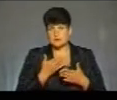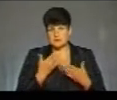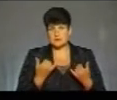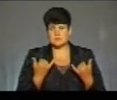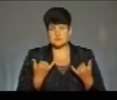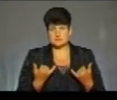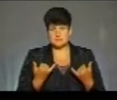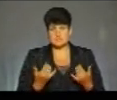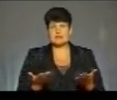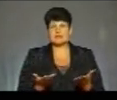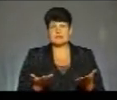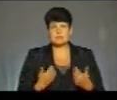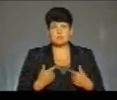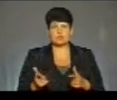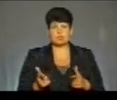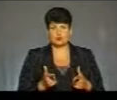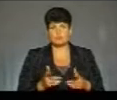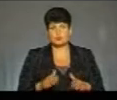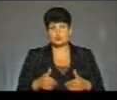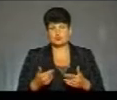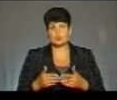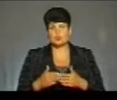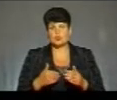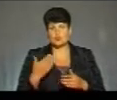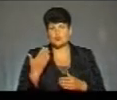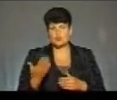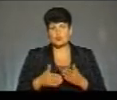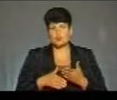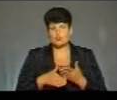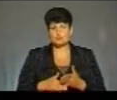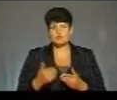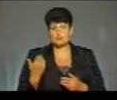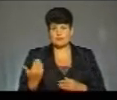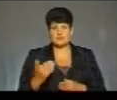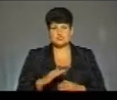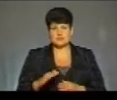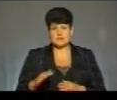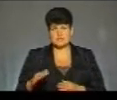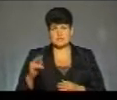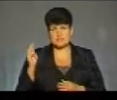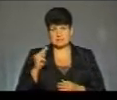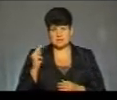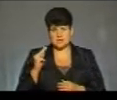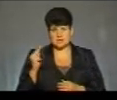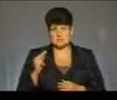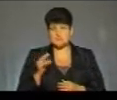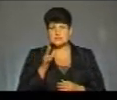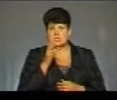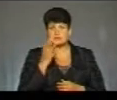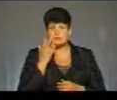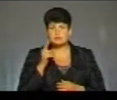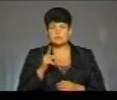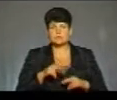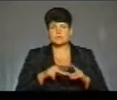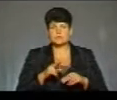наразі де, ми готові вам простягнути руку допомоги, щоб ваші дітки навчалися за час, коли ви будете